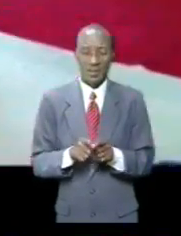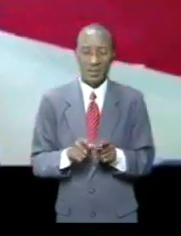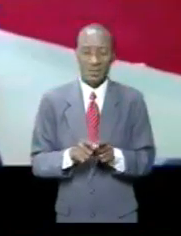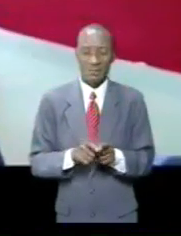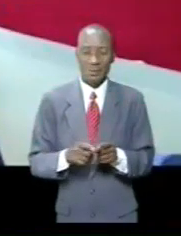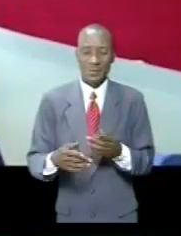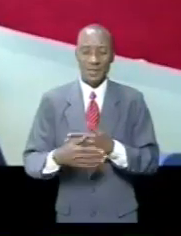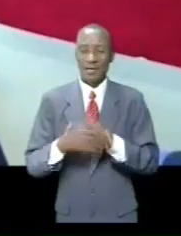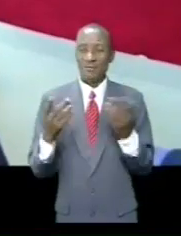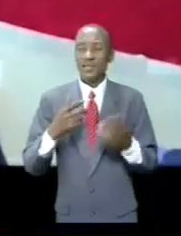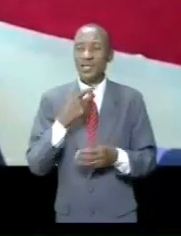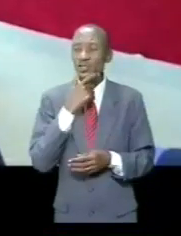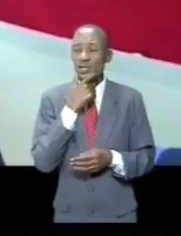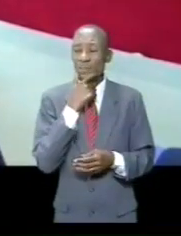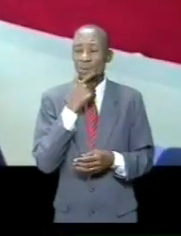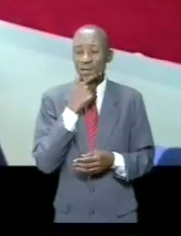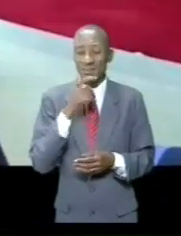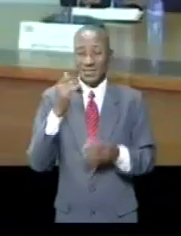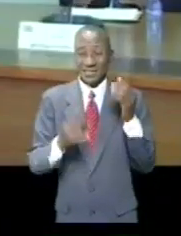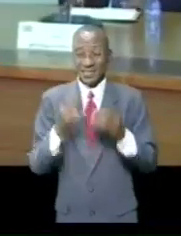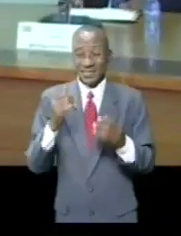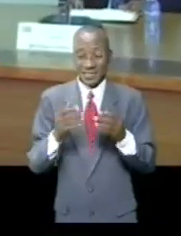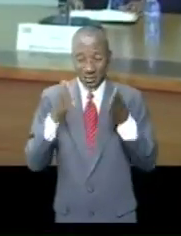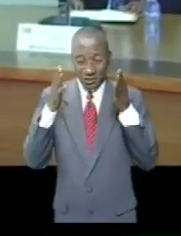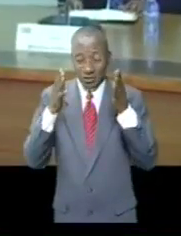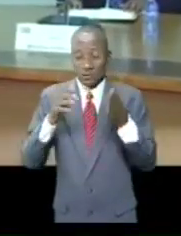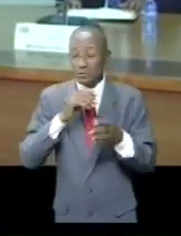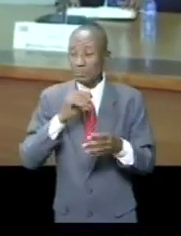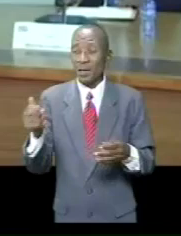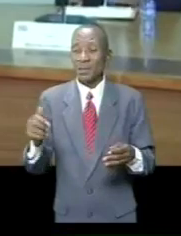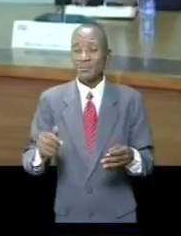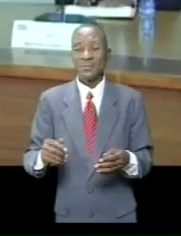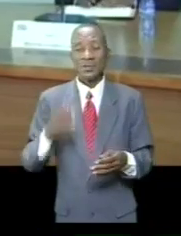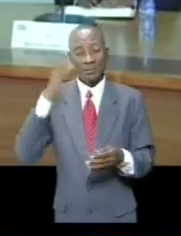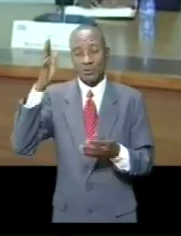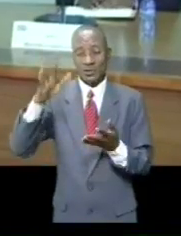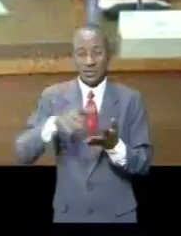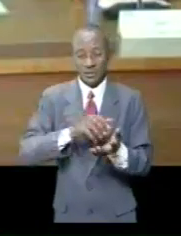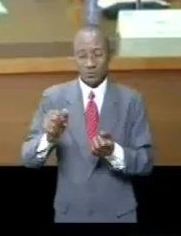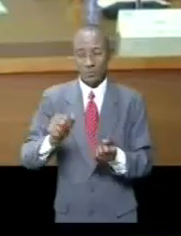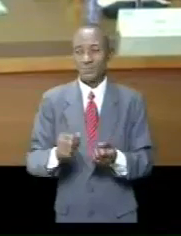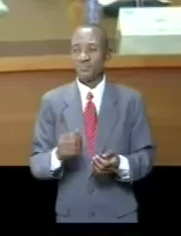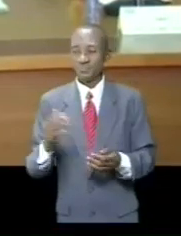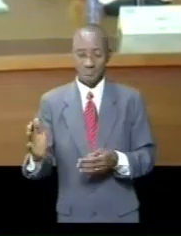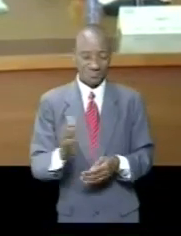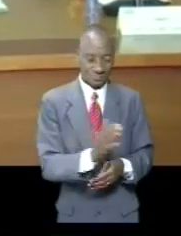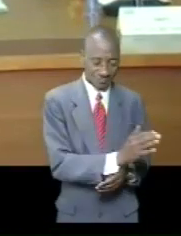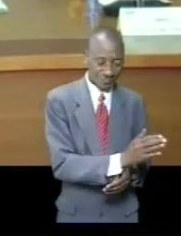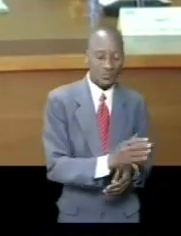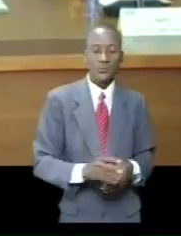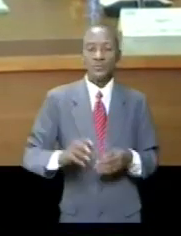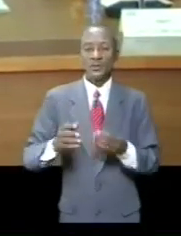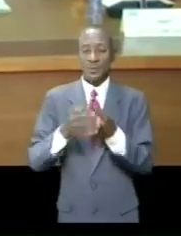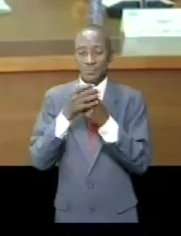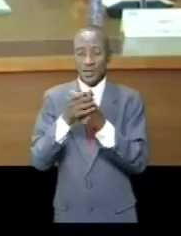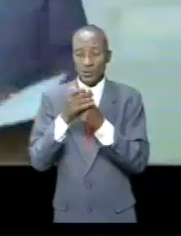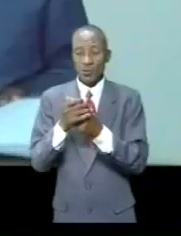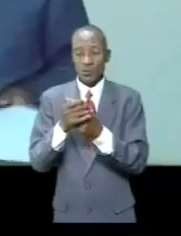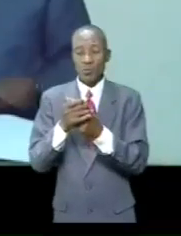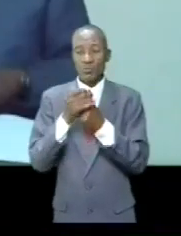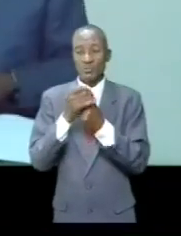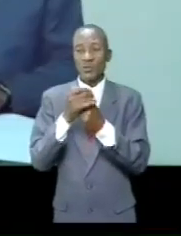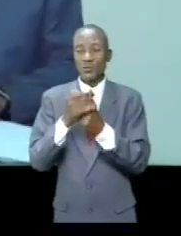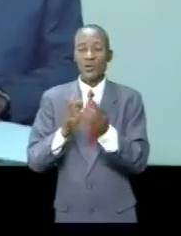Chicapa. Reporté pour le 10 août prochain, le dossier de la rentrée des classes va à nouveau passer au Conseil des ministres